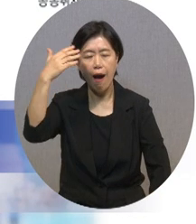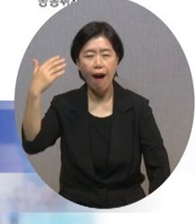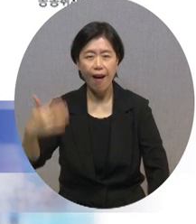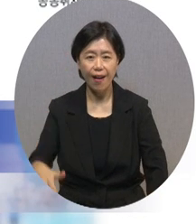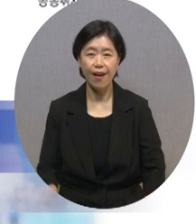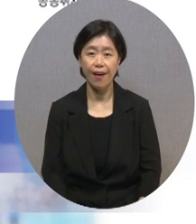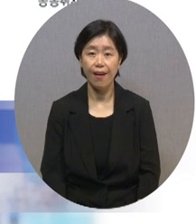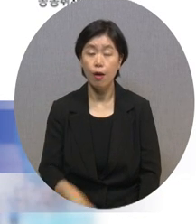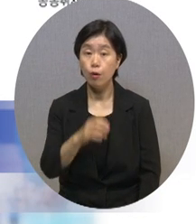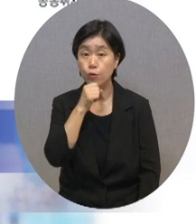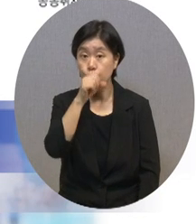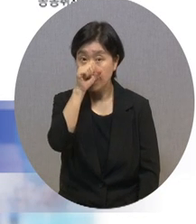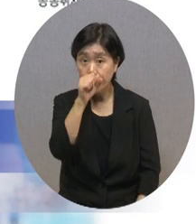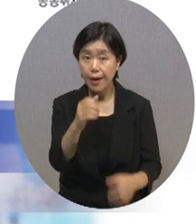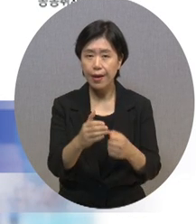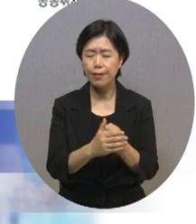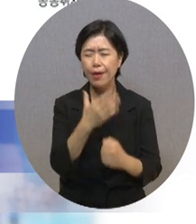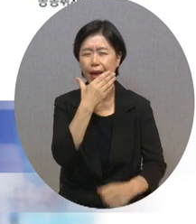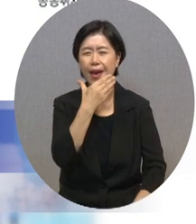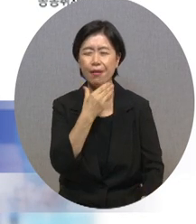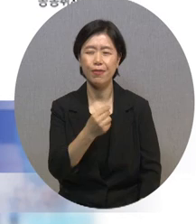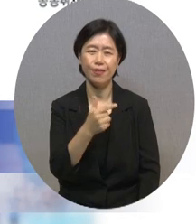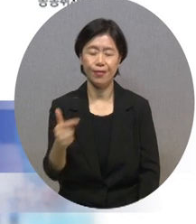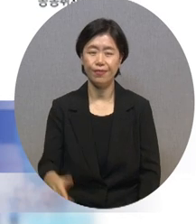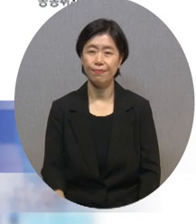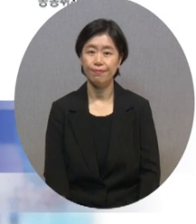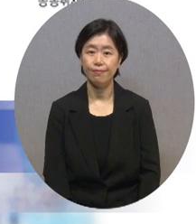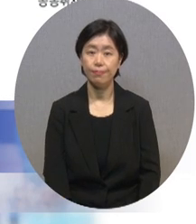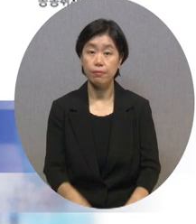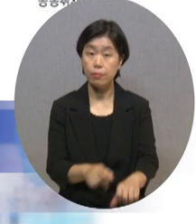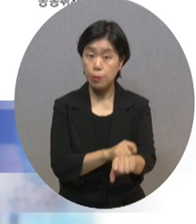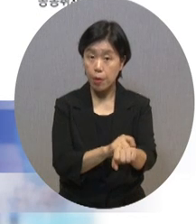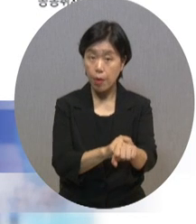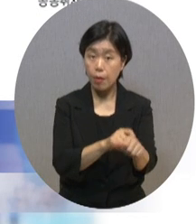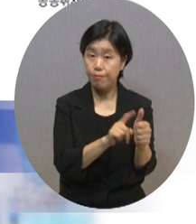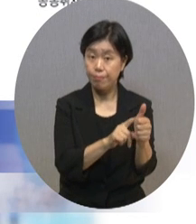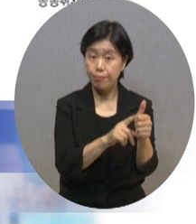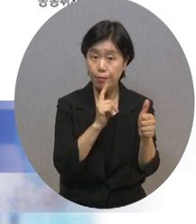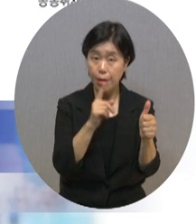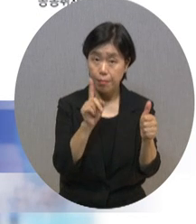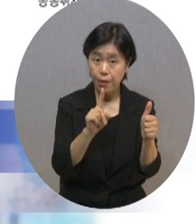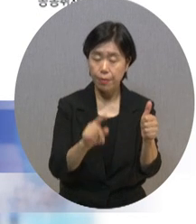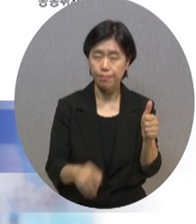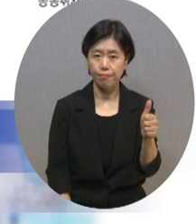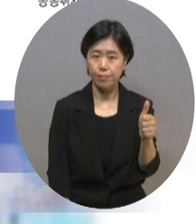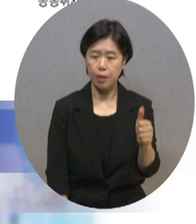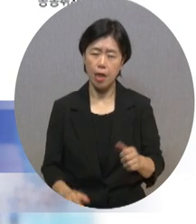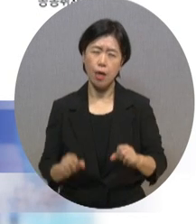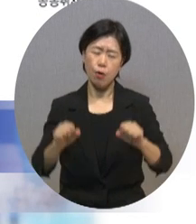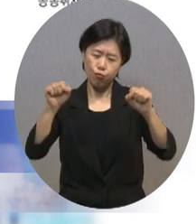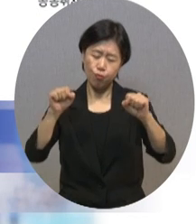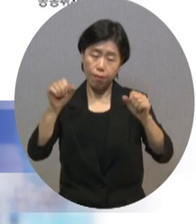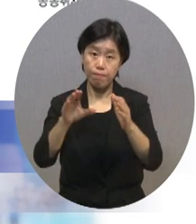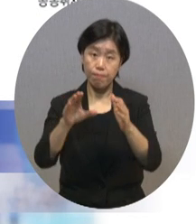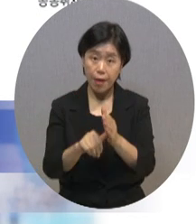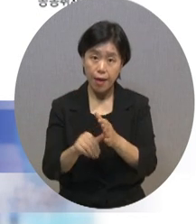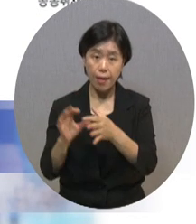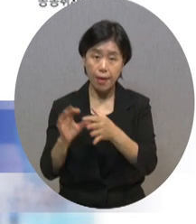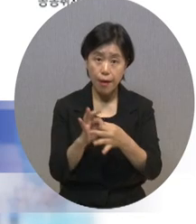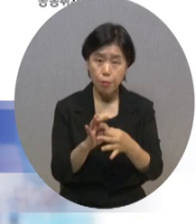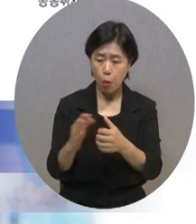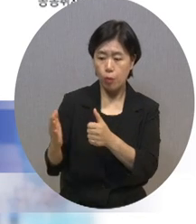수 있어 행복하다는 소감을 전했습니다 특히 김선수는 트라이에슬론 내내 자신의 경기